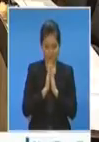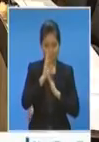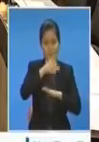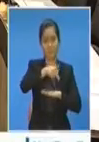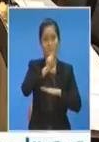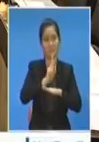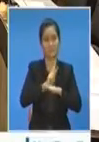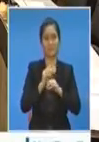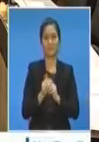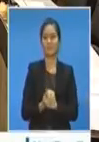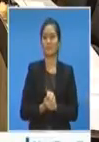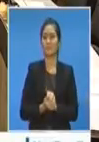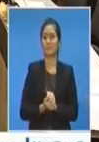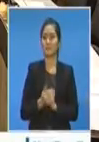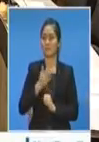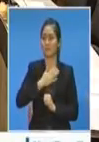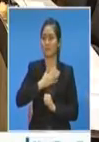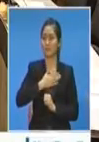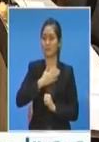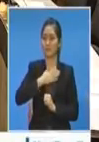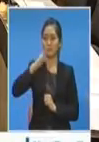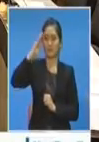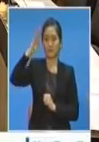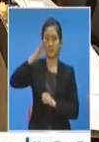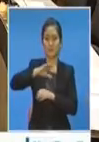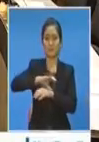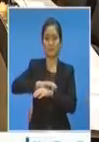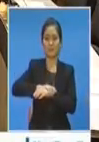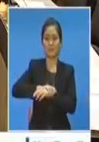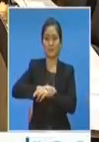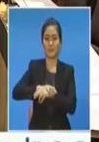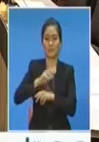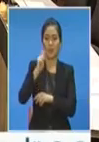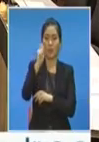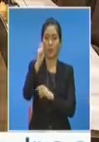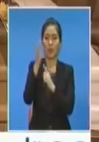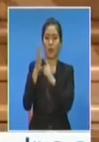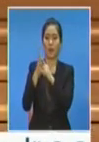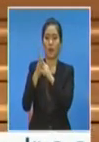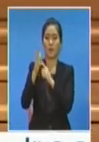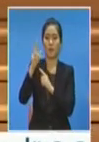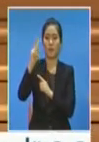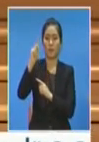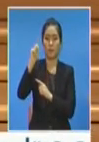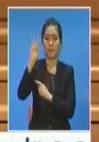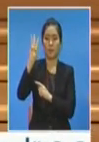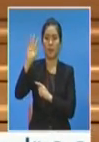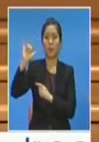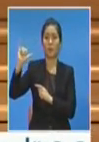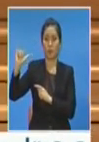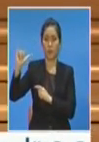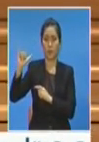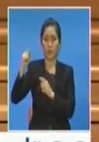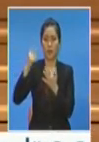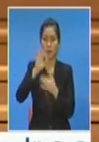พกระผมพลตำรวจโทอำนวยนิมมโนสมาชิกลำดับ197